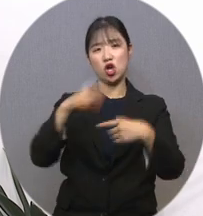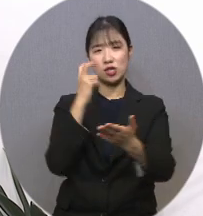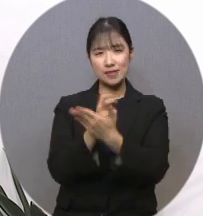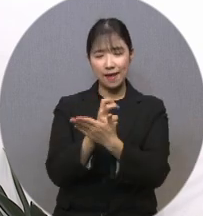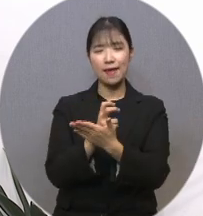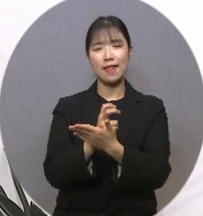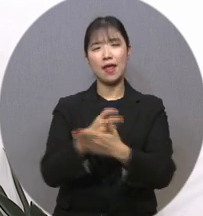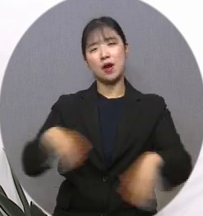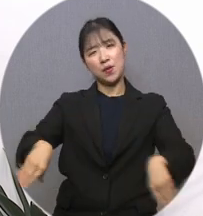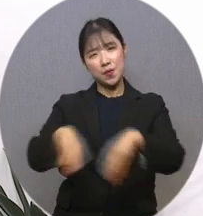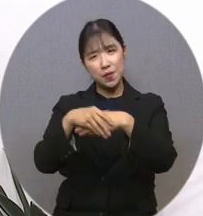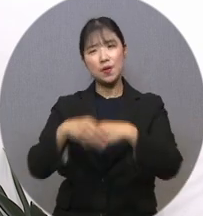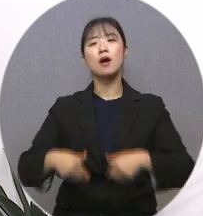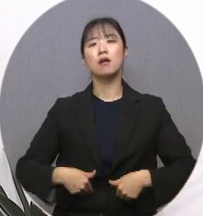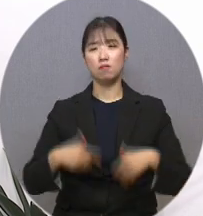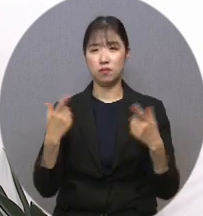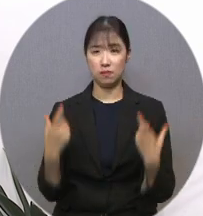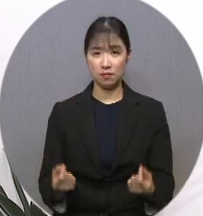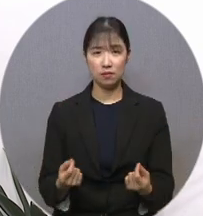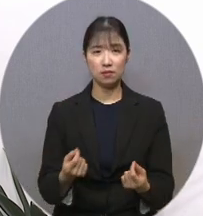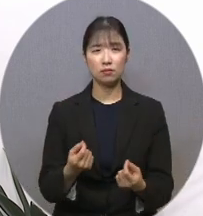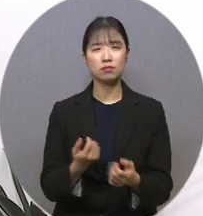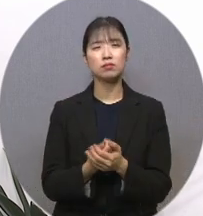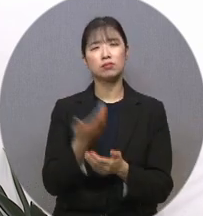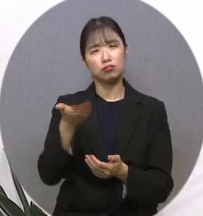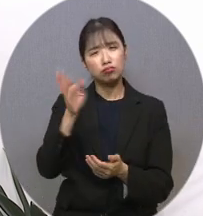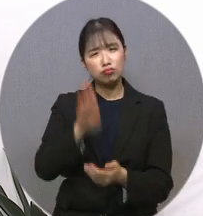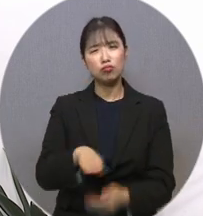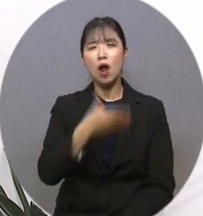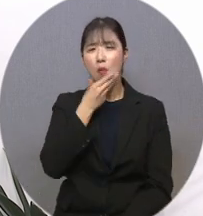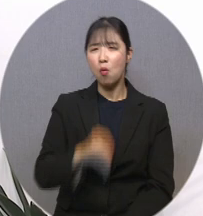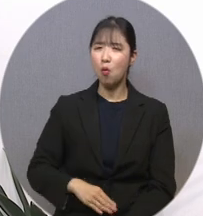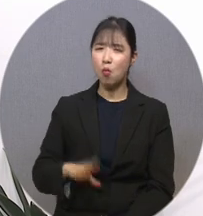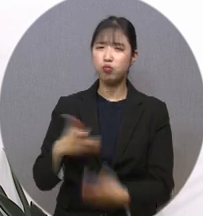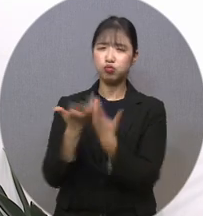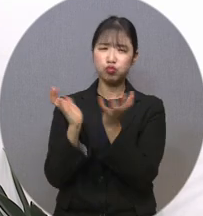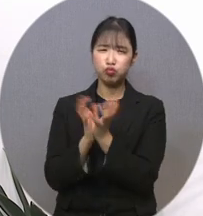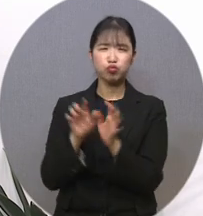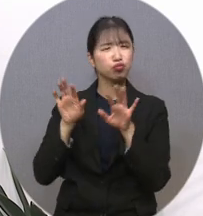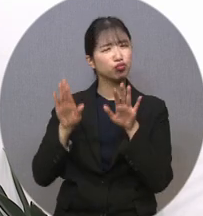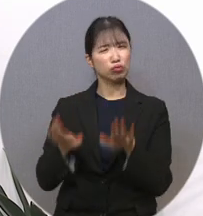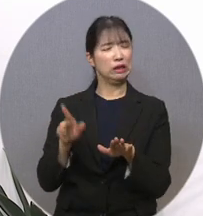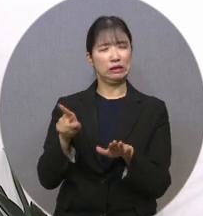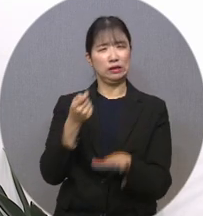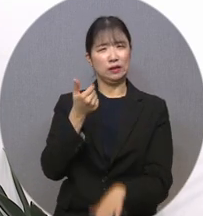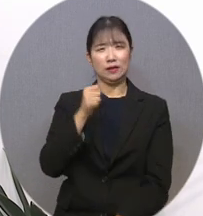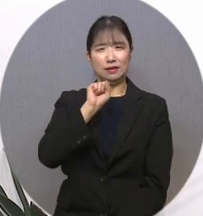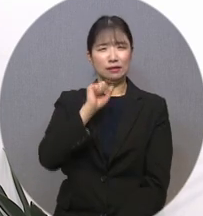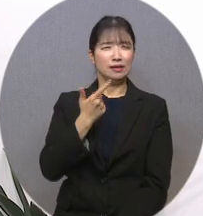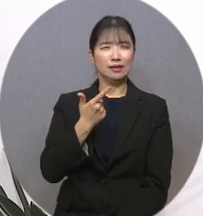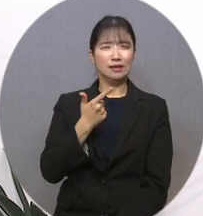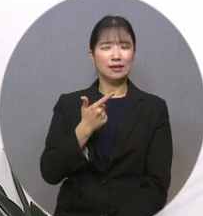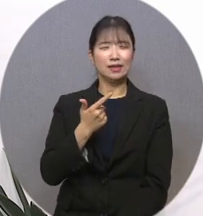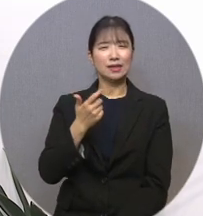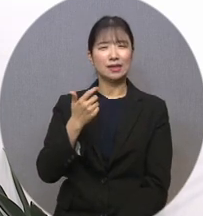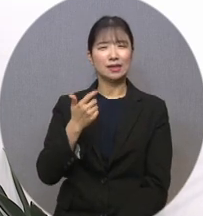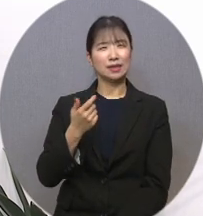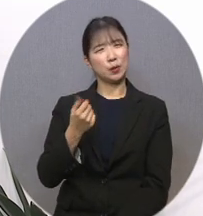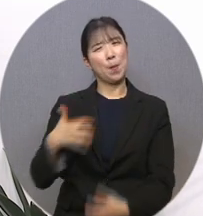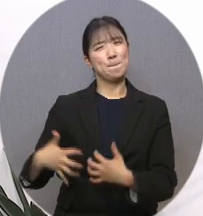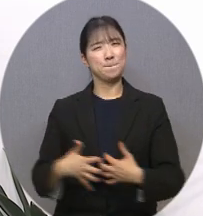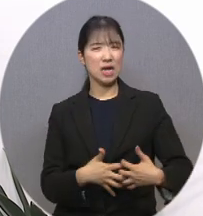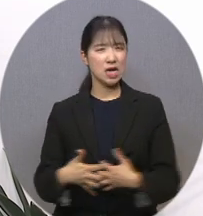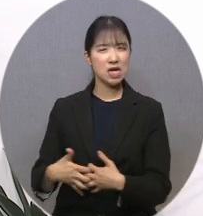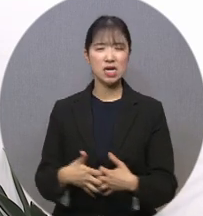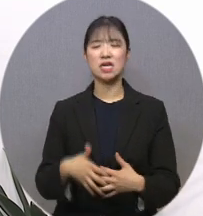갖고 해야 되는데 웬일인지 그 보건복지부가 계속 난색을 표하고 좀 이렇게 미루고